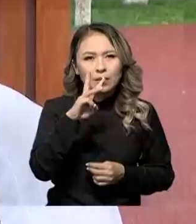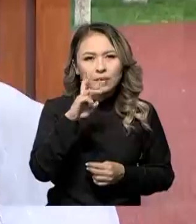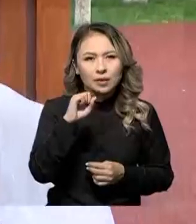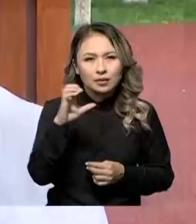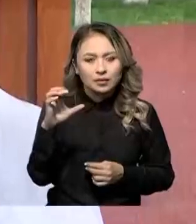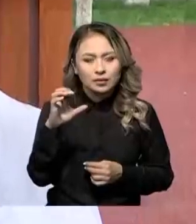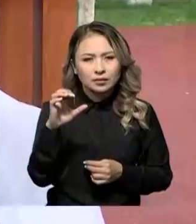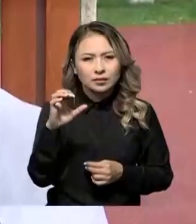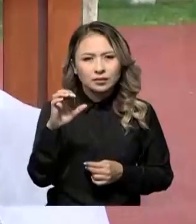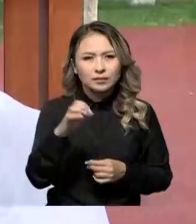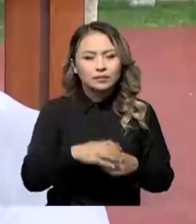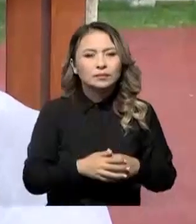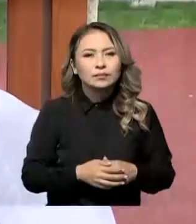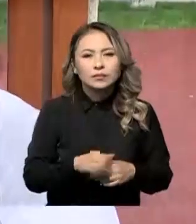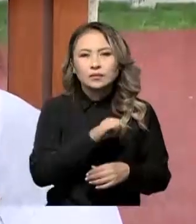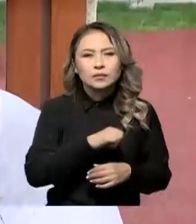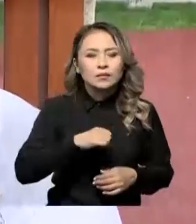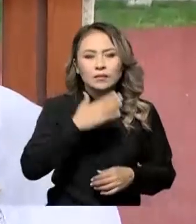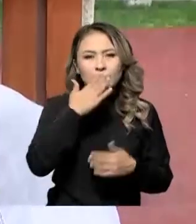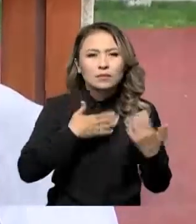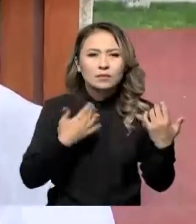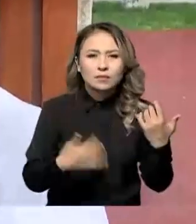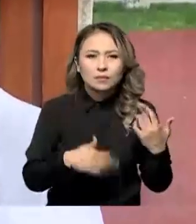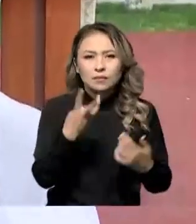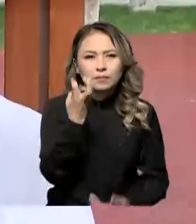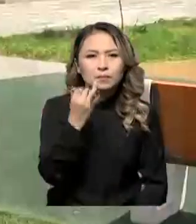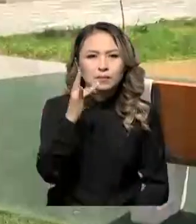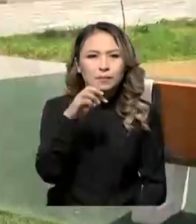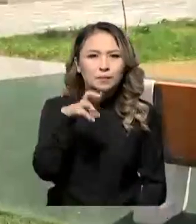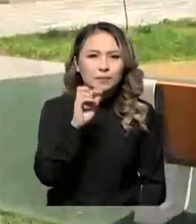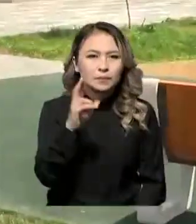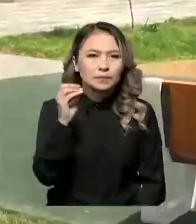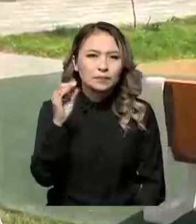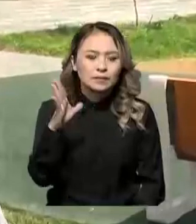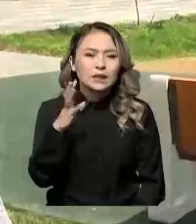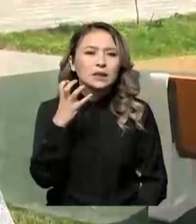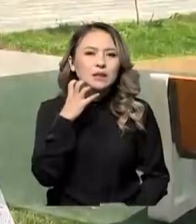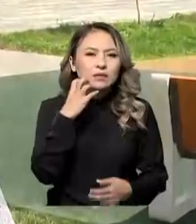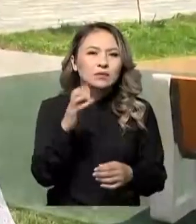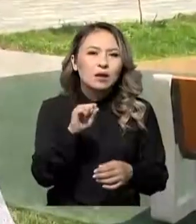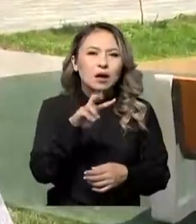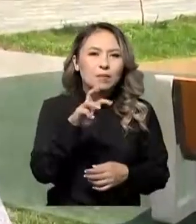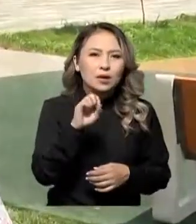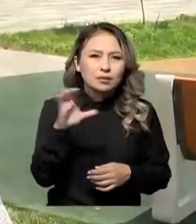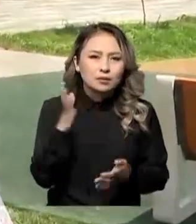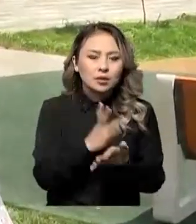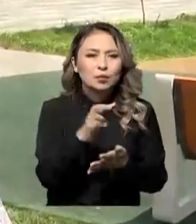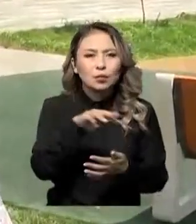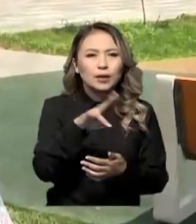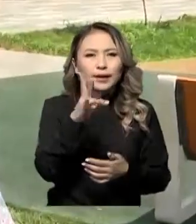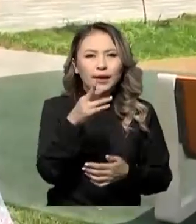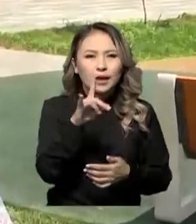бұлайынша. Негізі сүйіп тыңдайтын домбырашым Мейрамбек Беспаев. Қызылордадан шыққан Алмас, Алматы бар, Мұхтар Ниязов